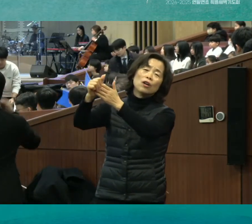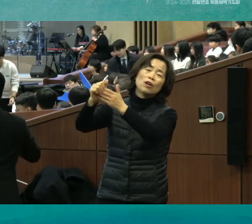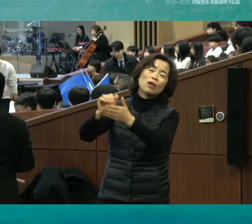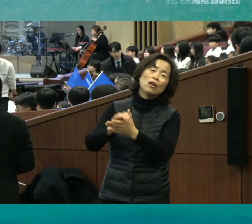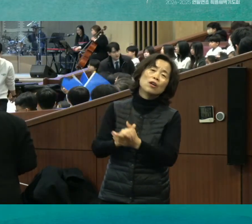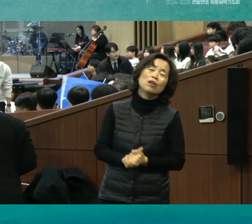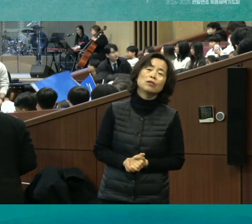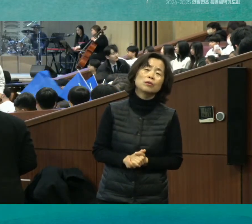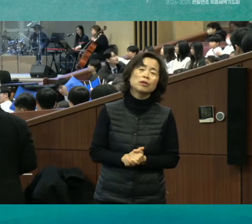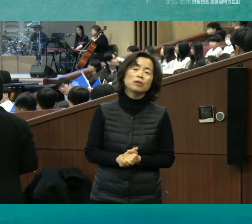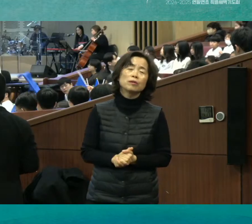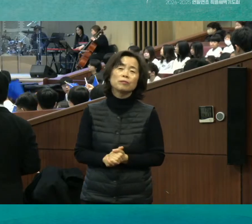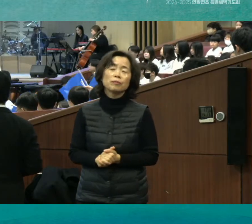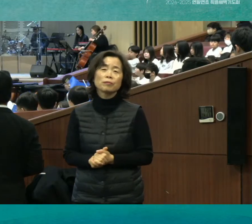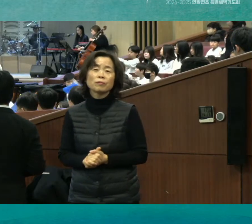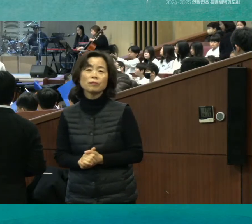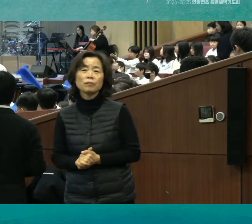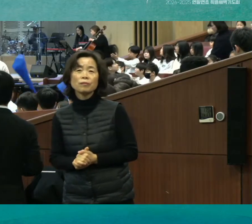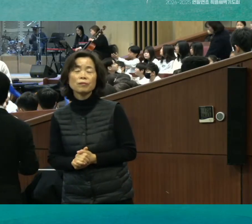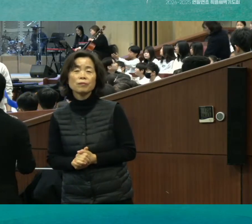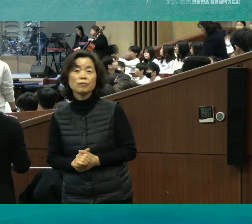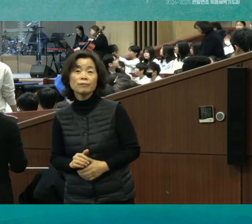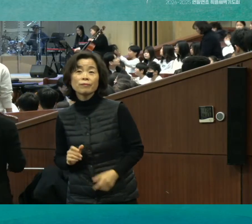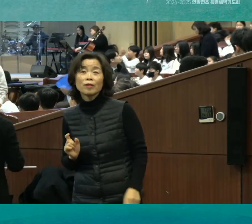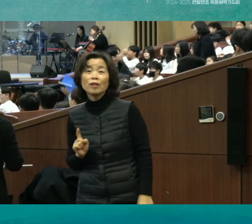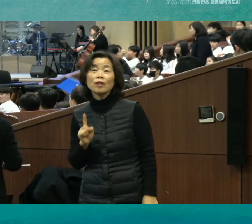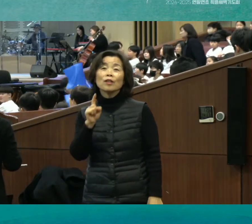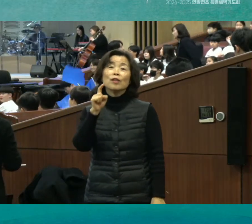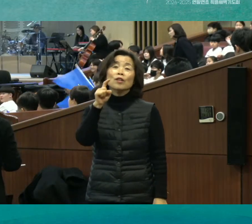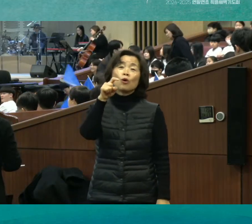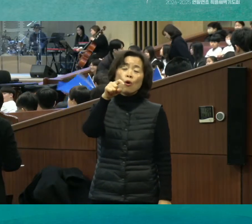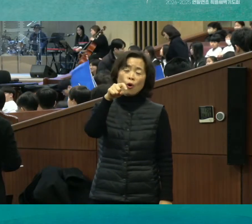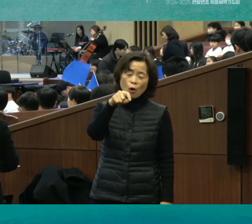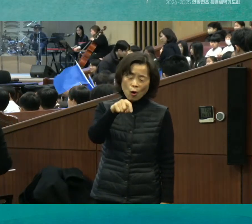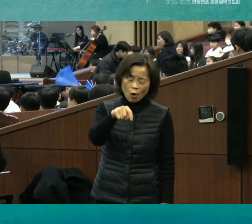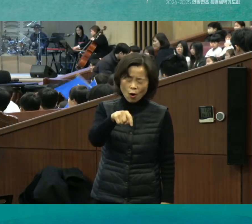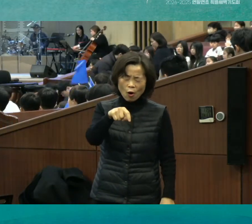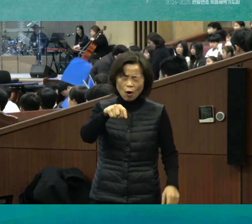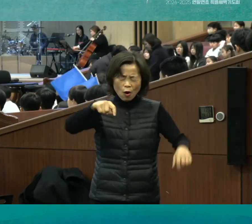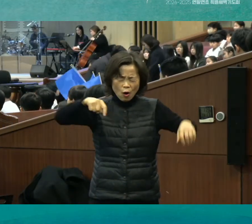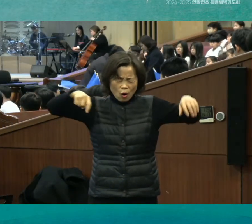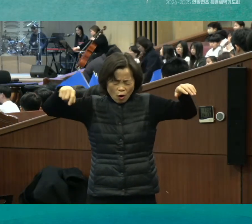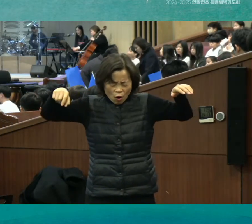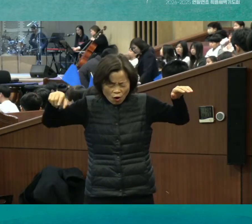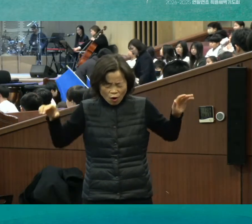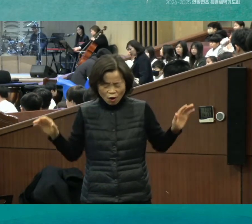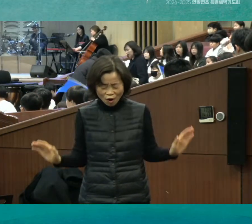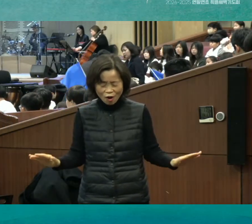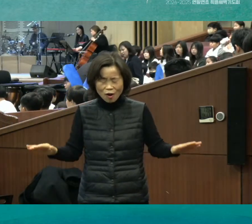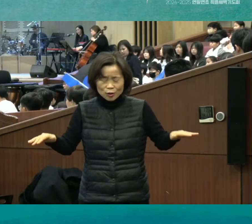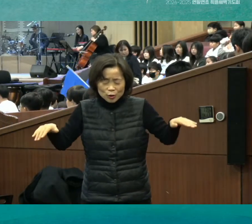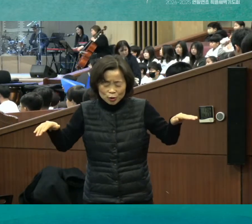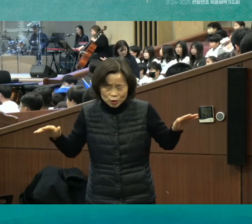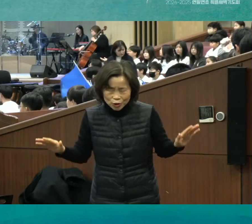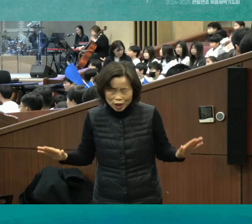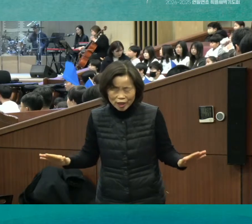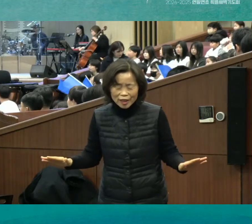그 독수리 날개쳐 올라감 같은